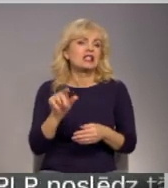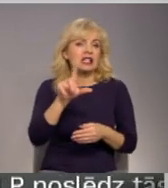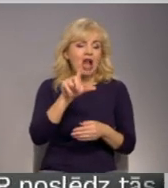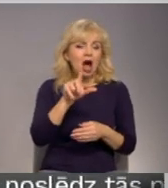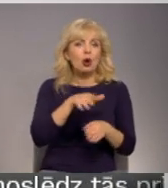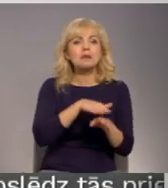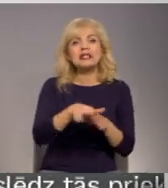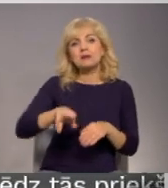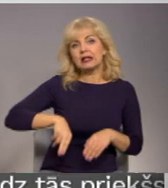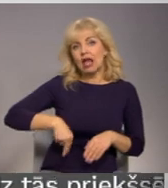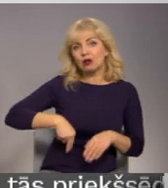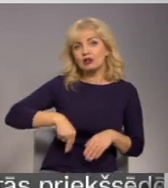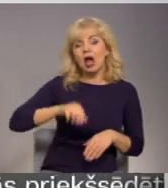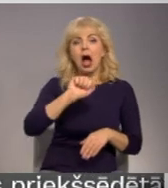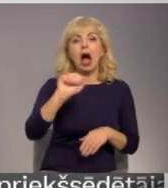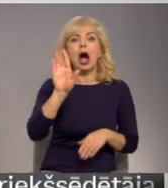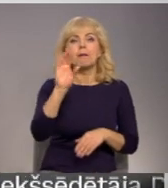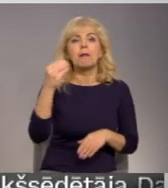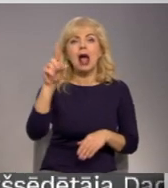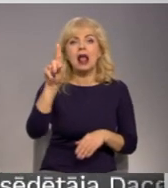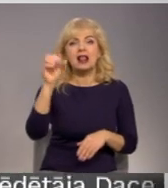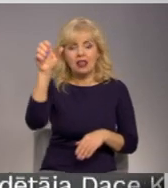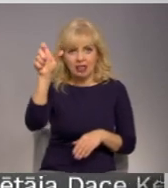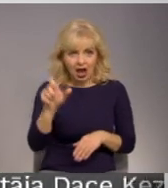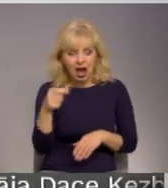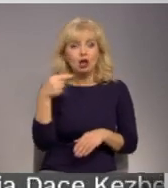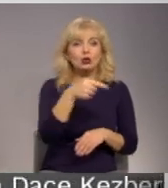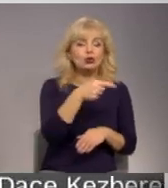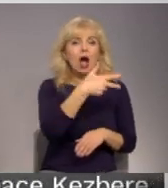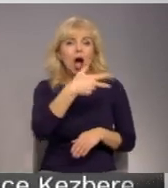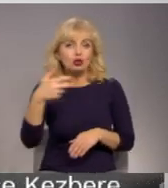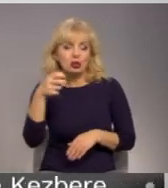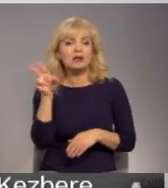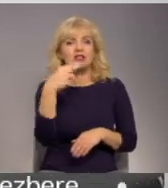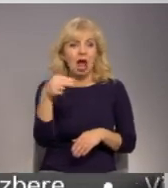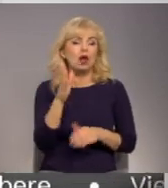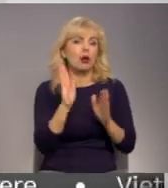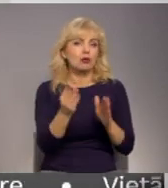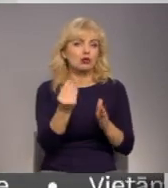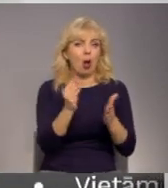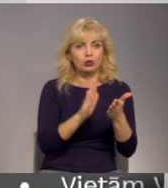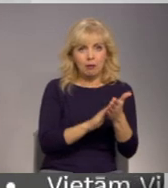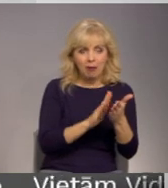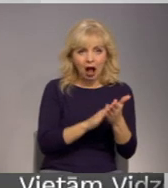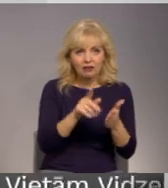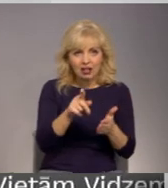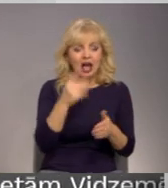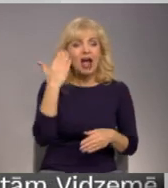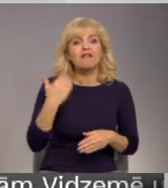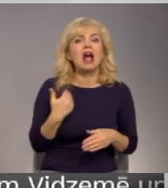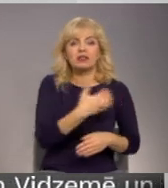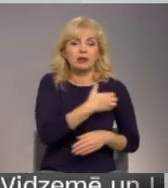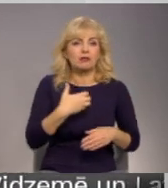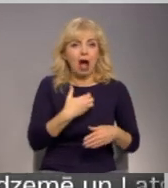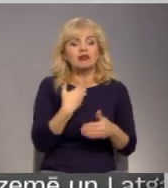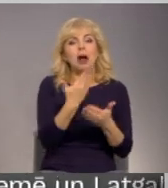ticis izpilddirektors Aldis Ābele. Viņš saņems 1800 eiro. Pamatojums – Ventspils pašvaldības